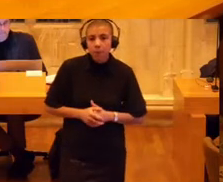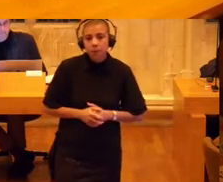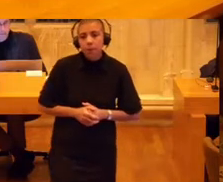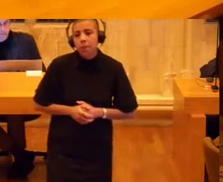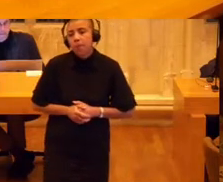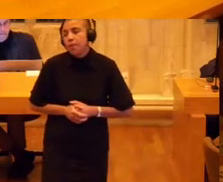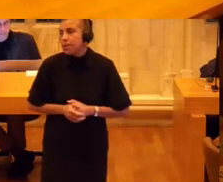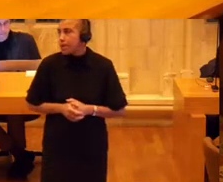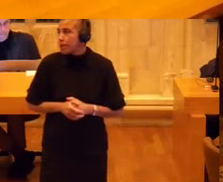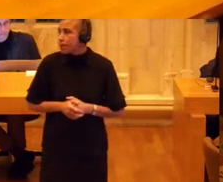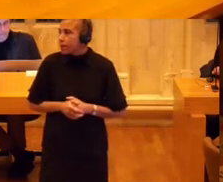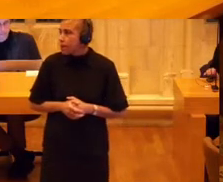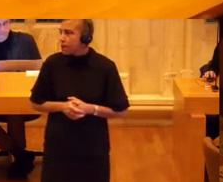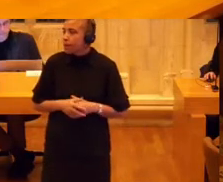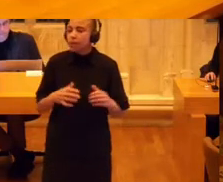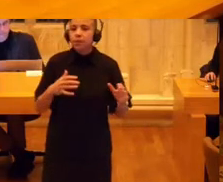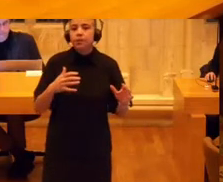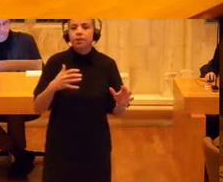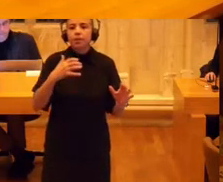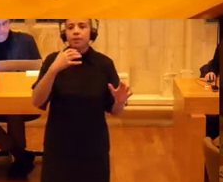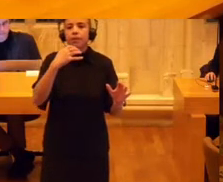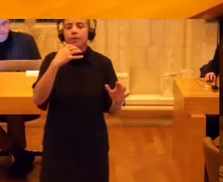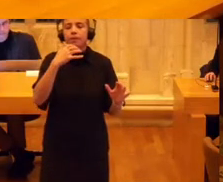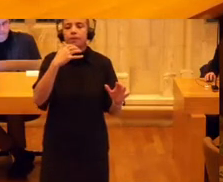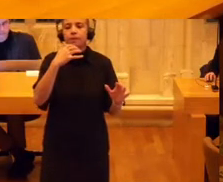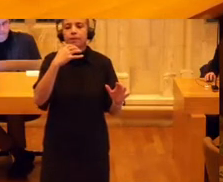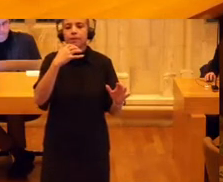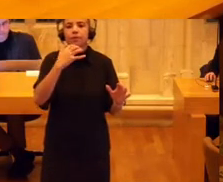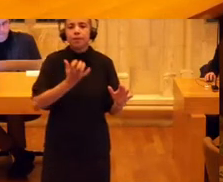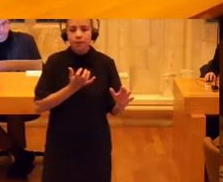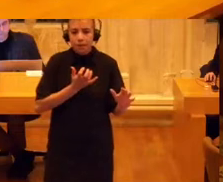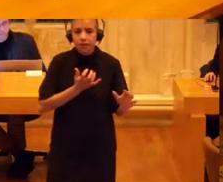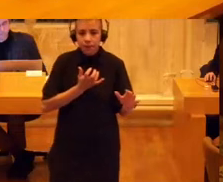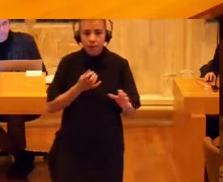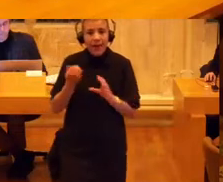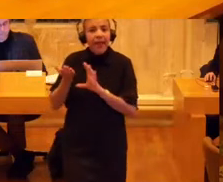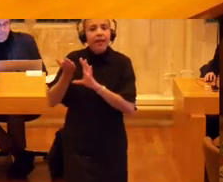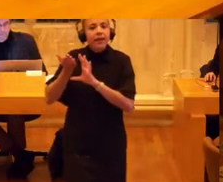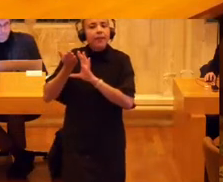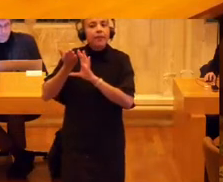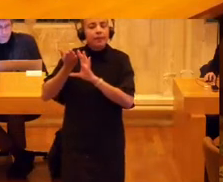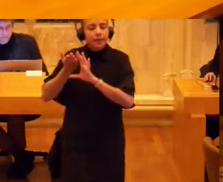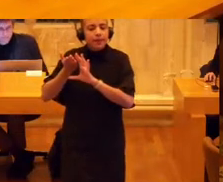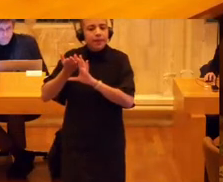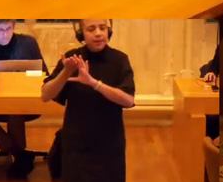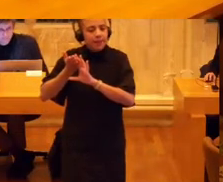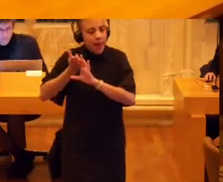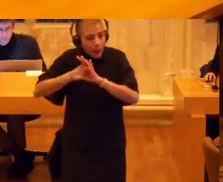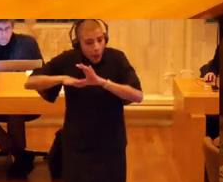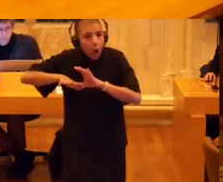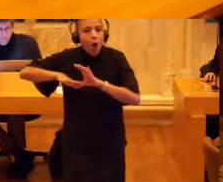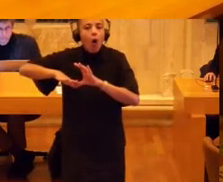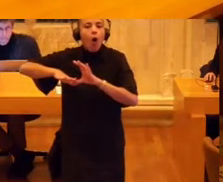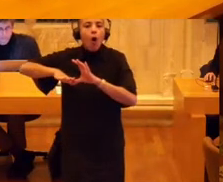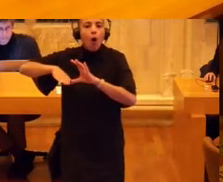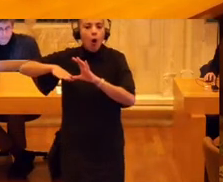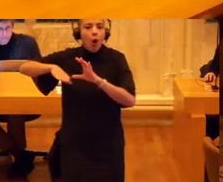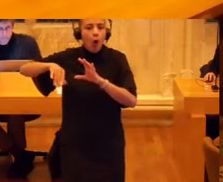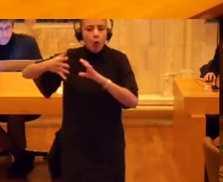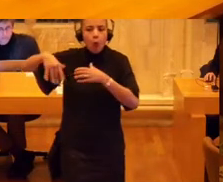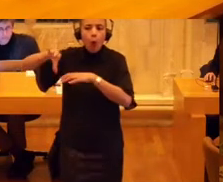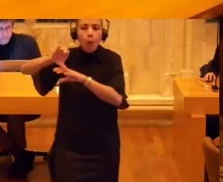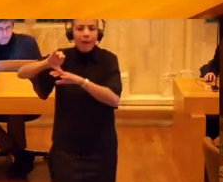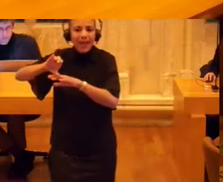Je vais ajouter quelques petites choses concernant le tympan, mais je voudrais d'abord répondre rapidement à M. Lecoutour pour redire, comme Aristide